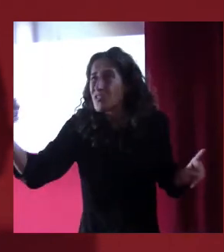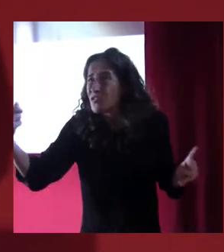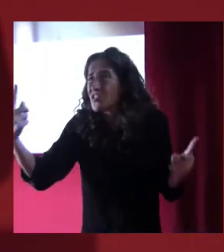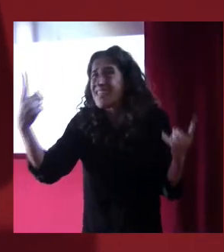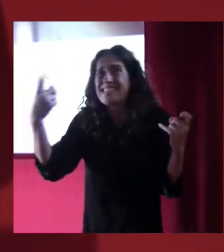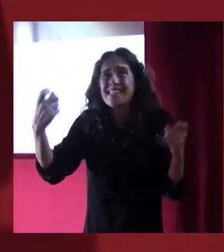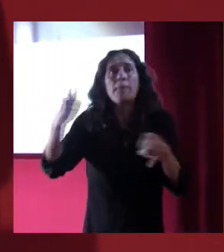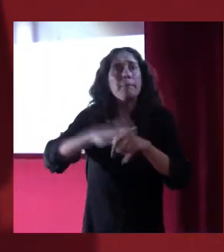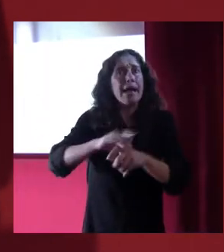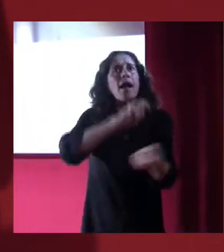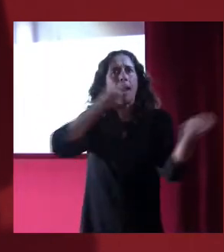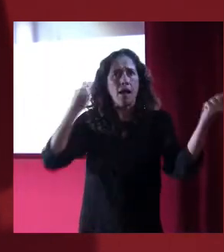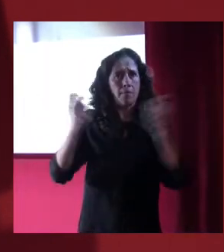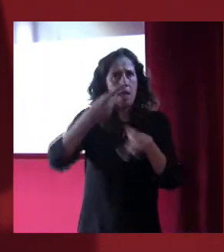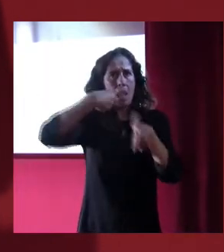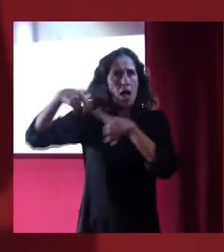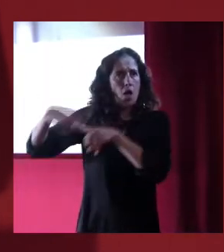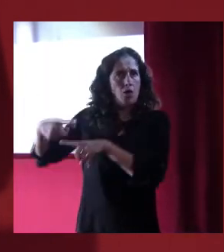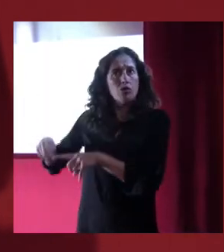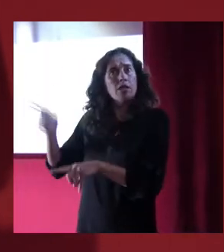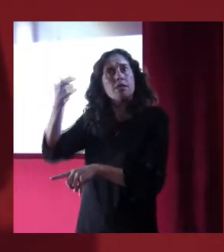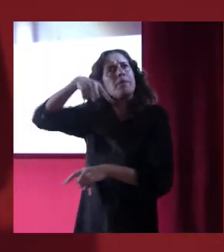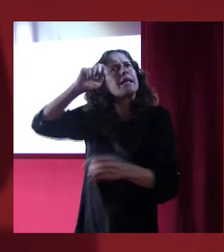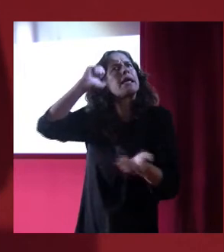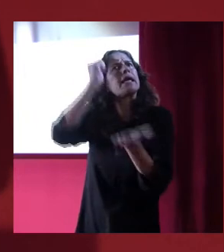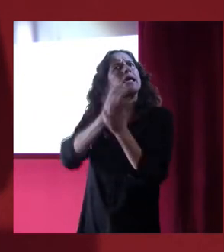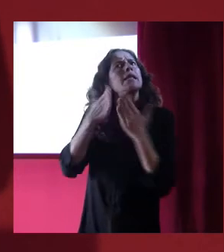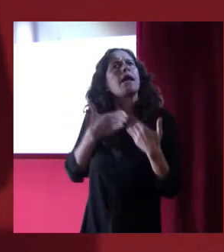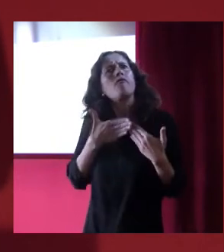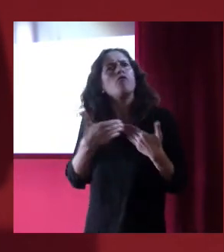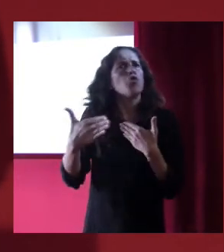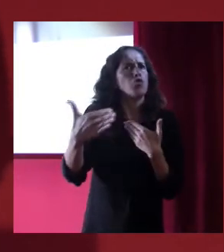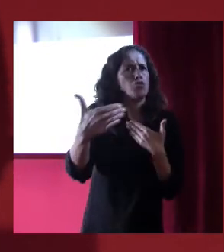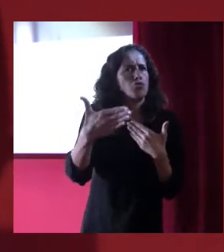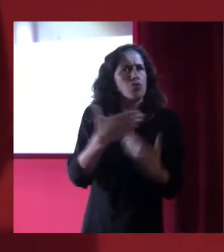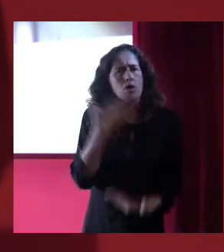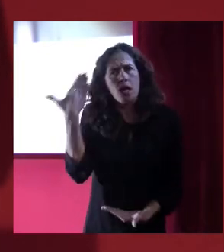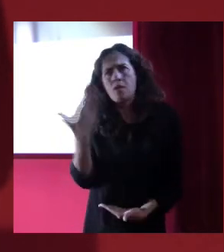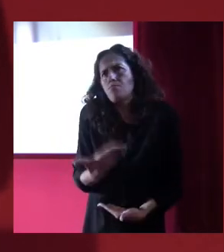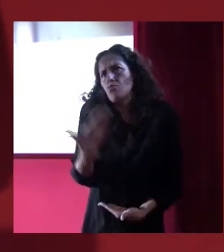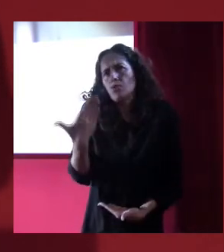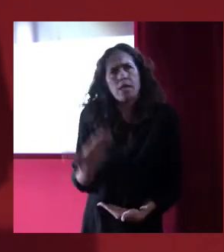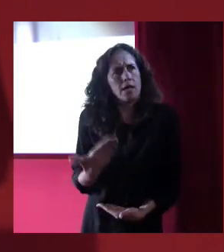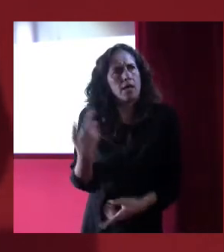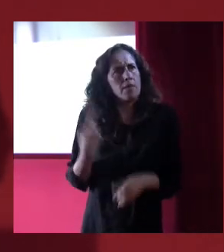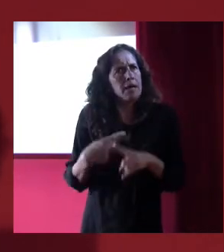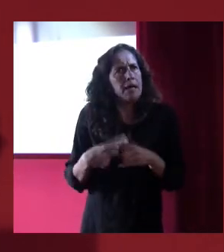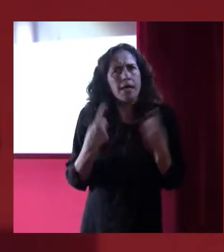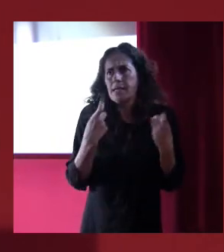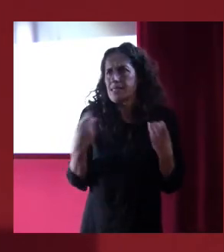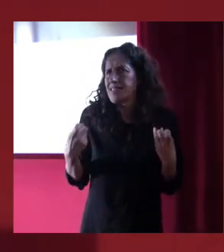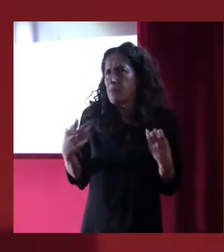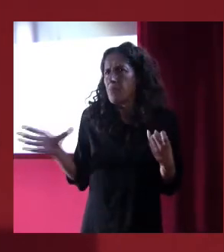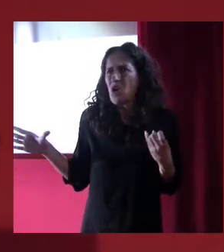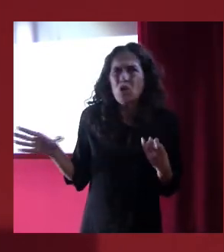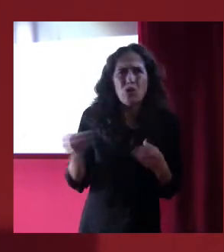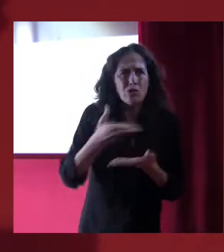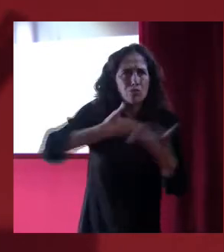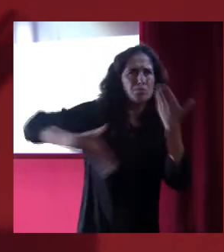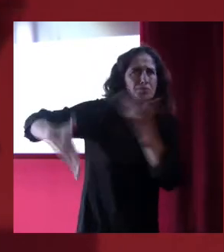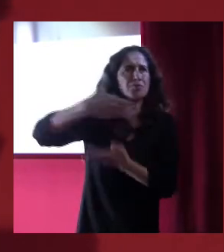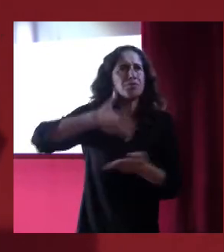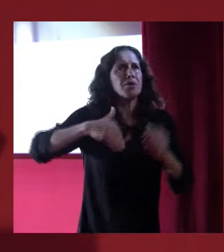impossible canviar les coses, perquè el repte que tenim per davant és massa gran i perquè requereix el millor dels dos mons, de